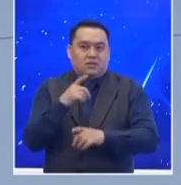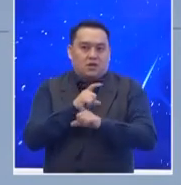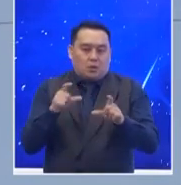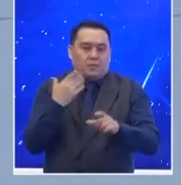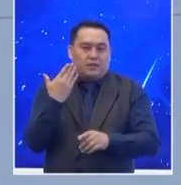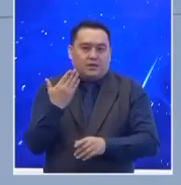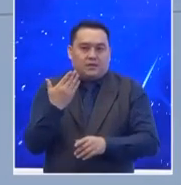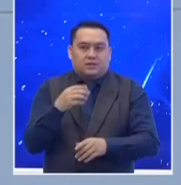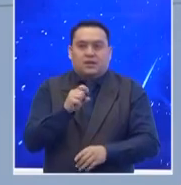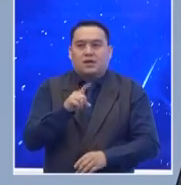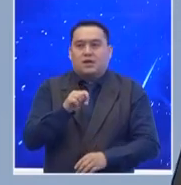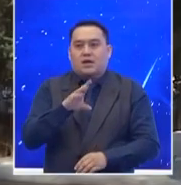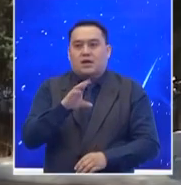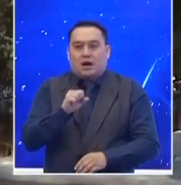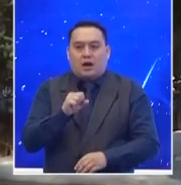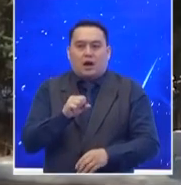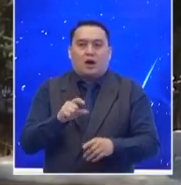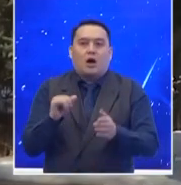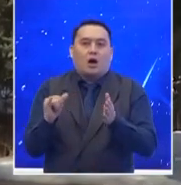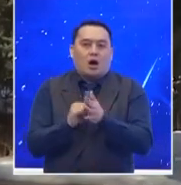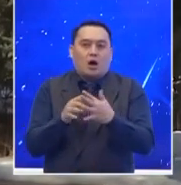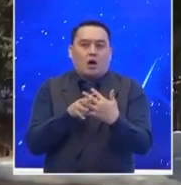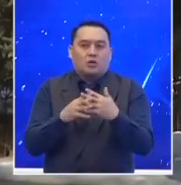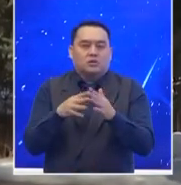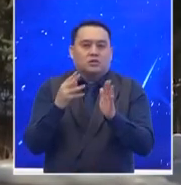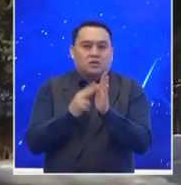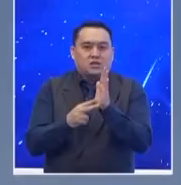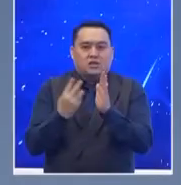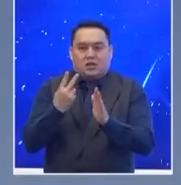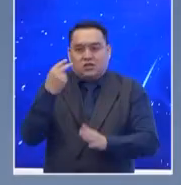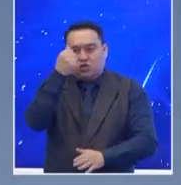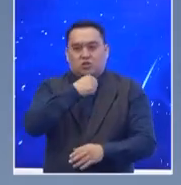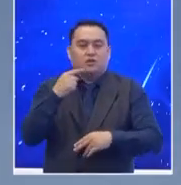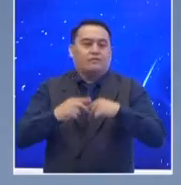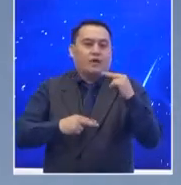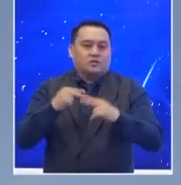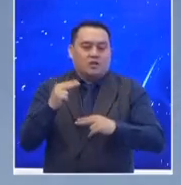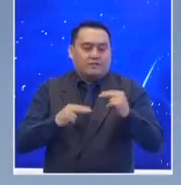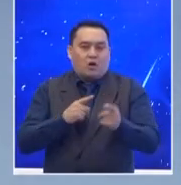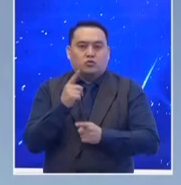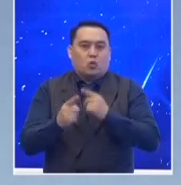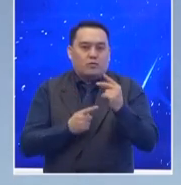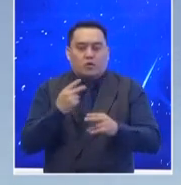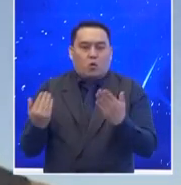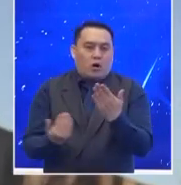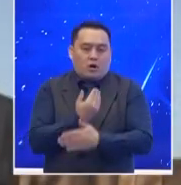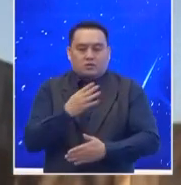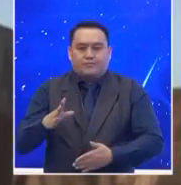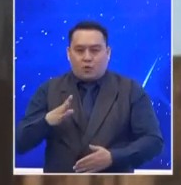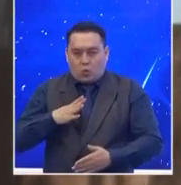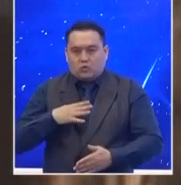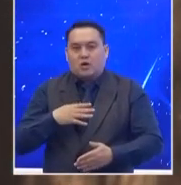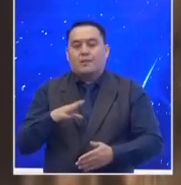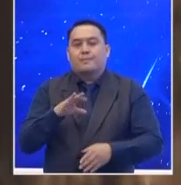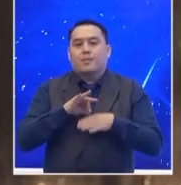Соның бірі Зылиха Тамшыбаева ауылында орналасқан, 1982 жылы тұрғызылыпты. 2014 жылы қайта қалпына келтіру